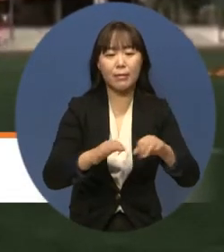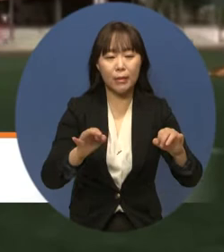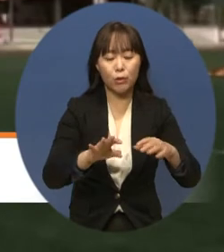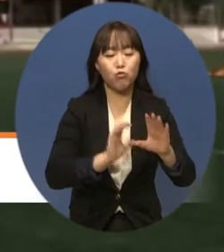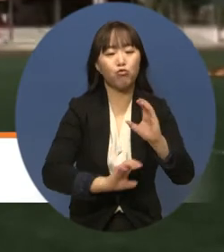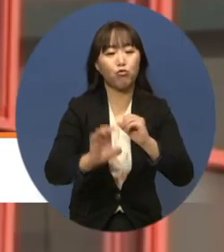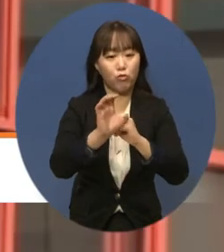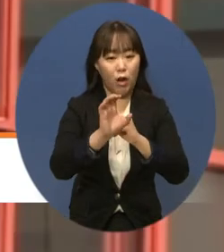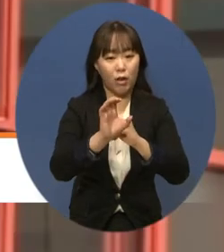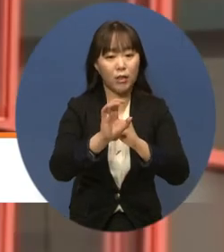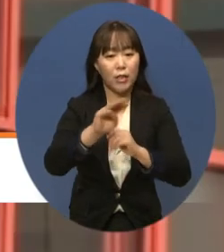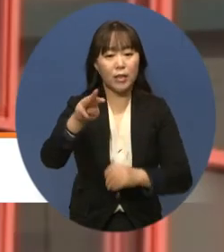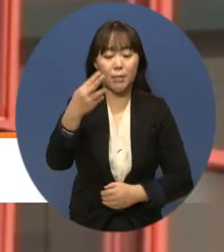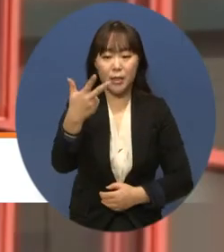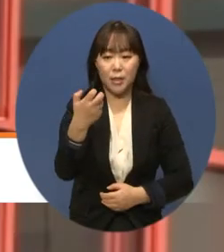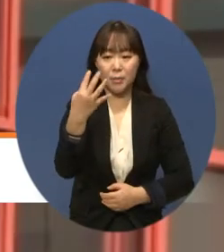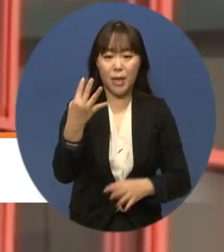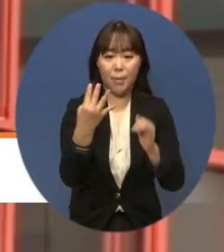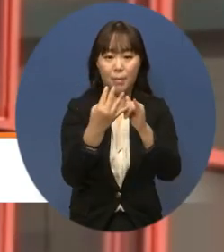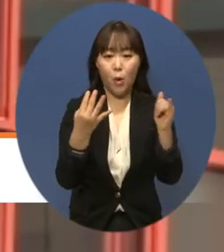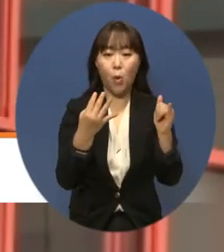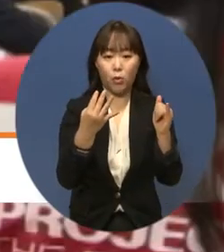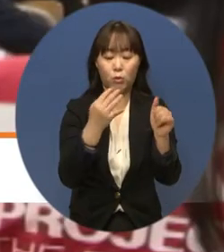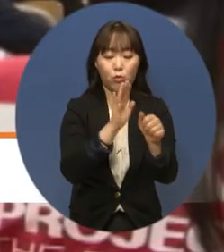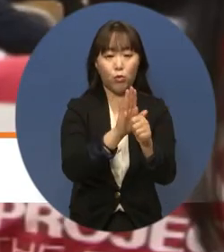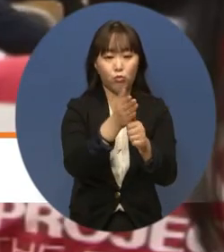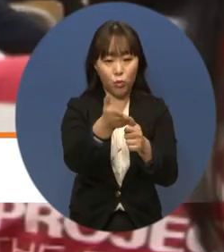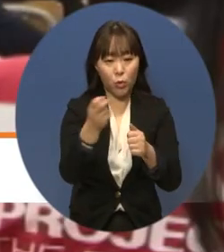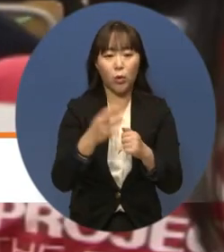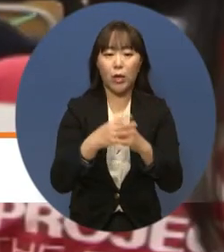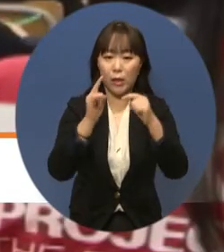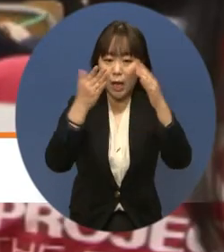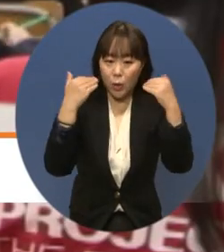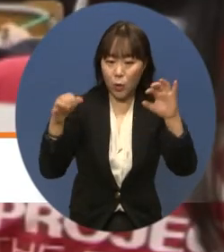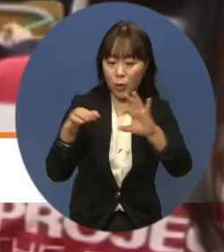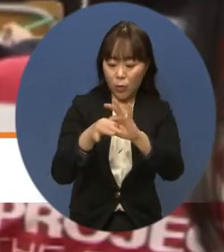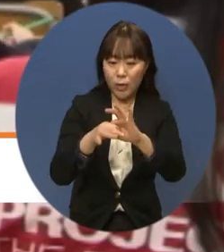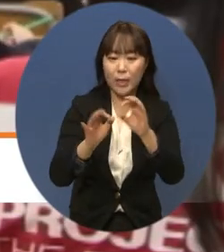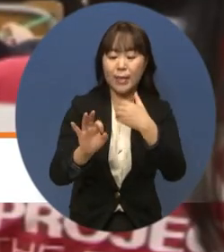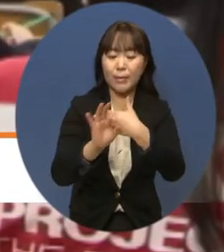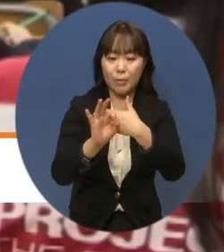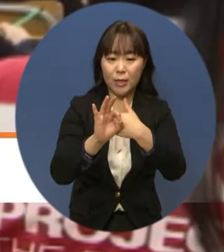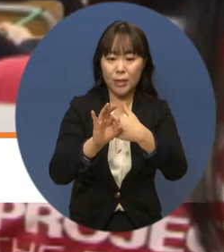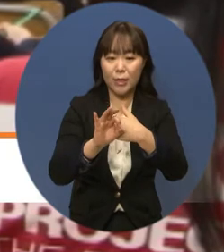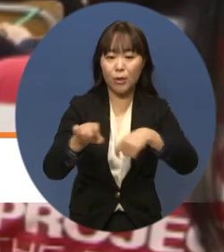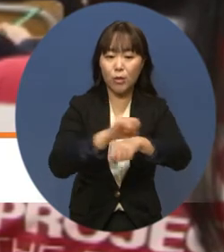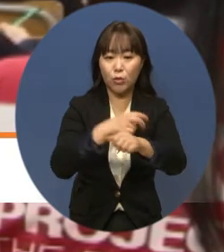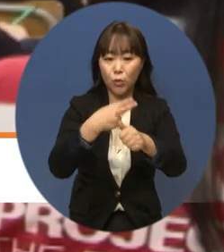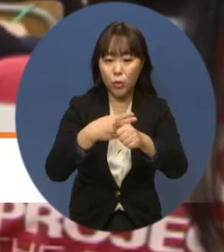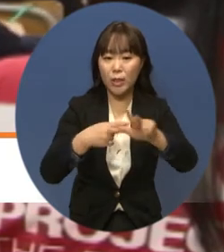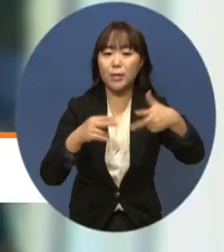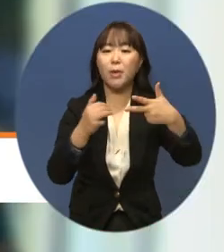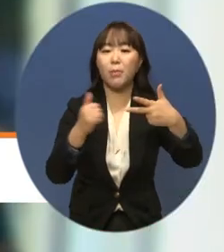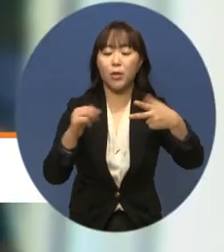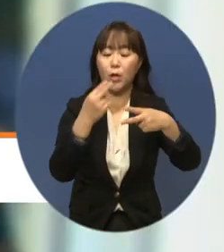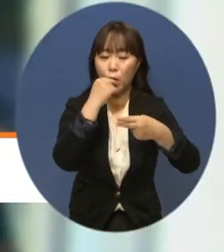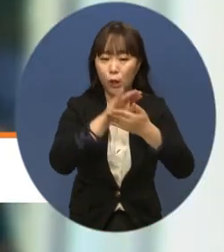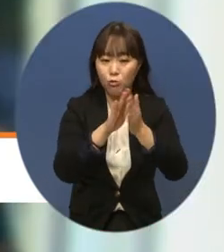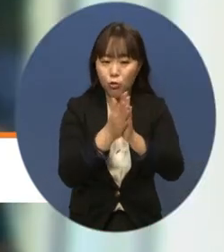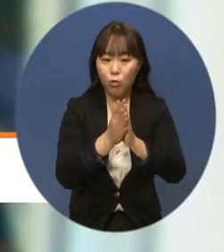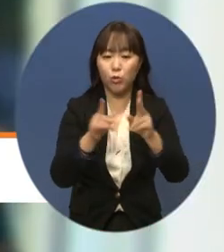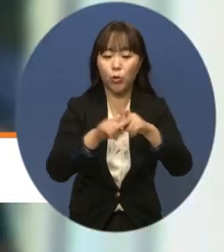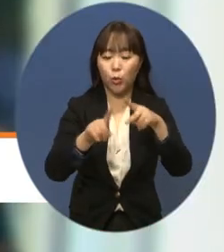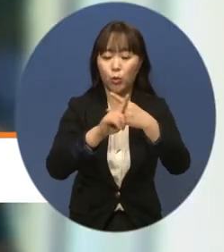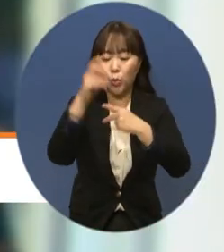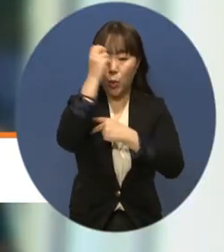추가 인력 300일은 4명을 지원하고 대학과 연계해 예비 특수교사 약 700명이 유치원